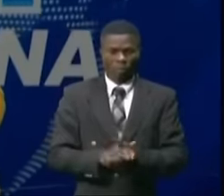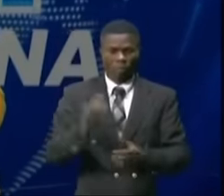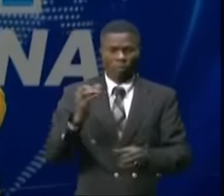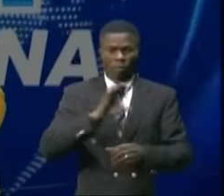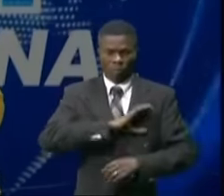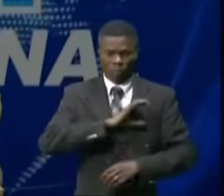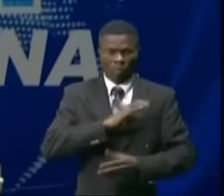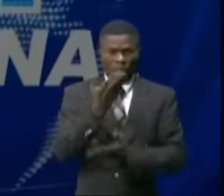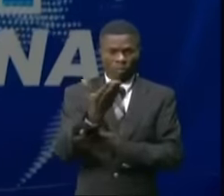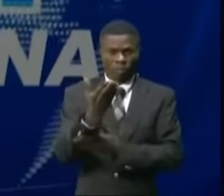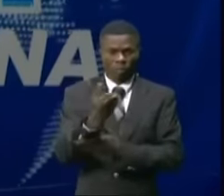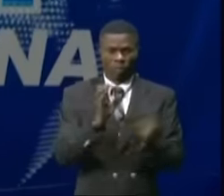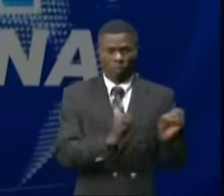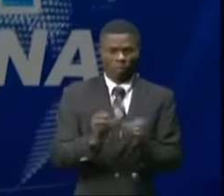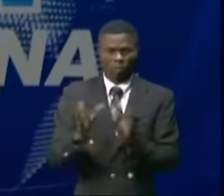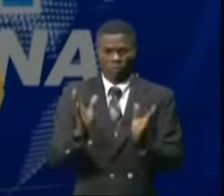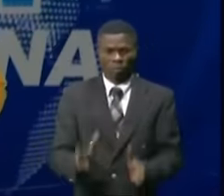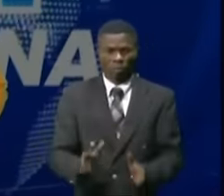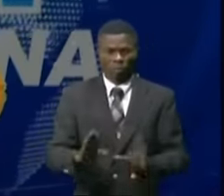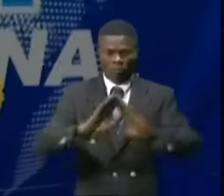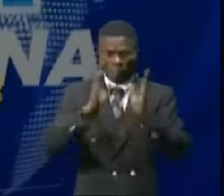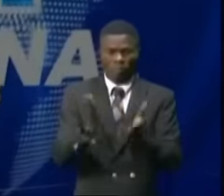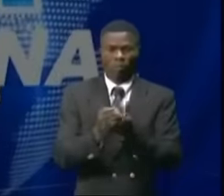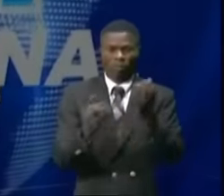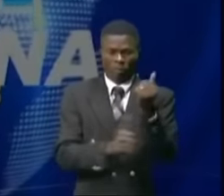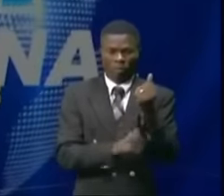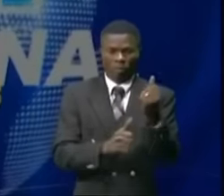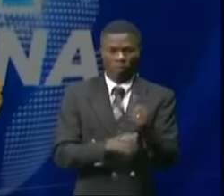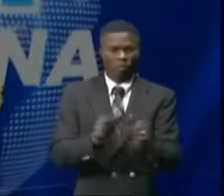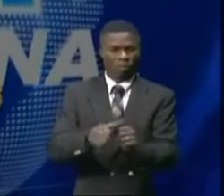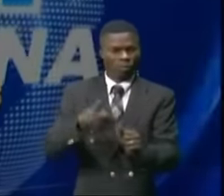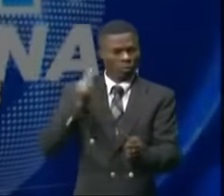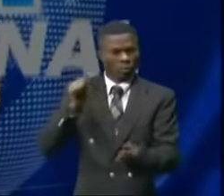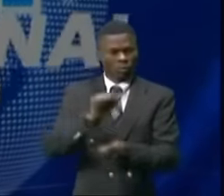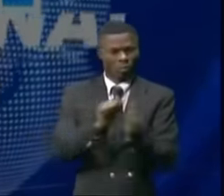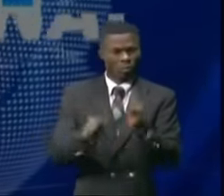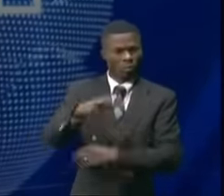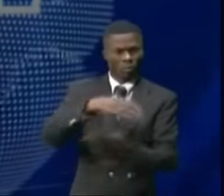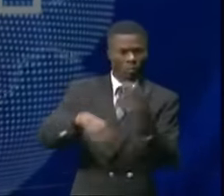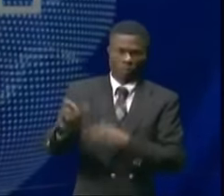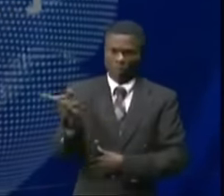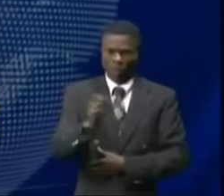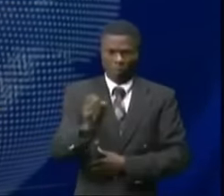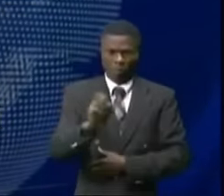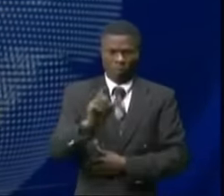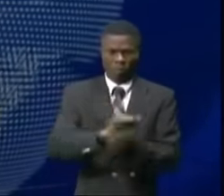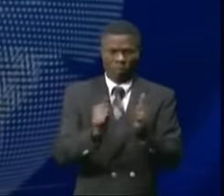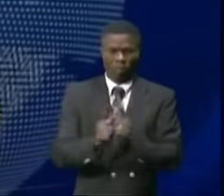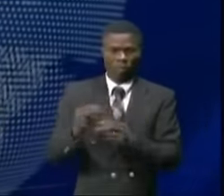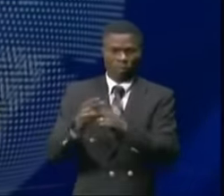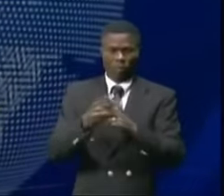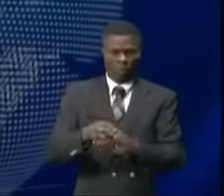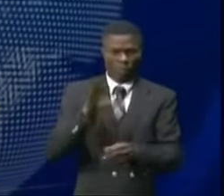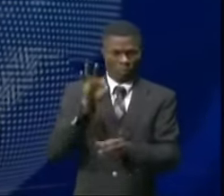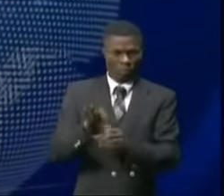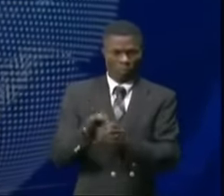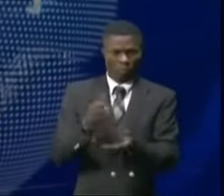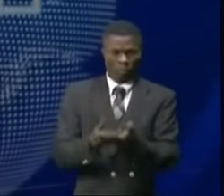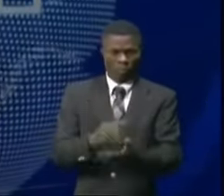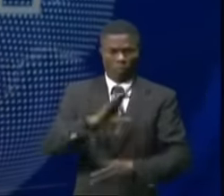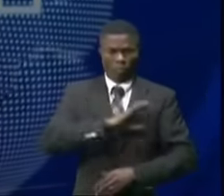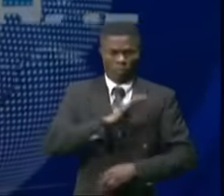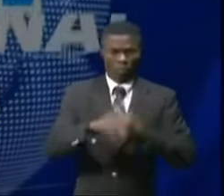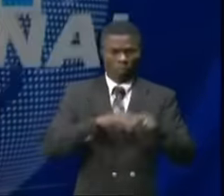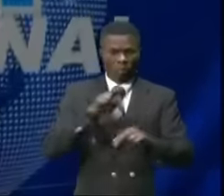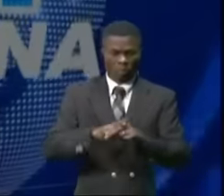services de l'ordre appellent les organisateurs et les manifestants à éviter tout débordement au sujet de la sécurisation des élections. La